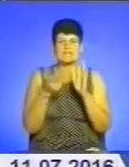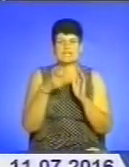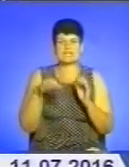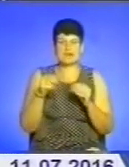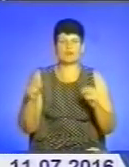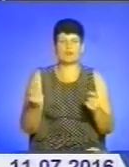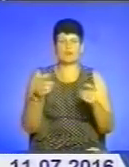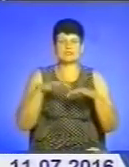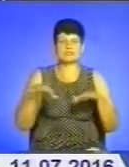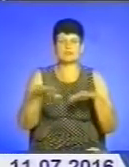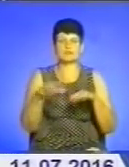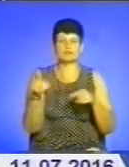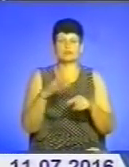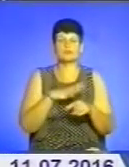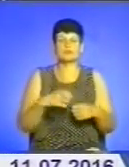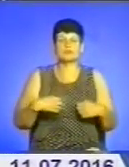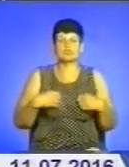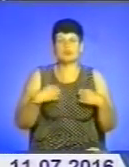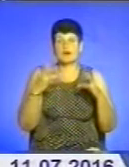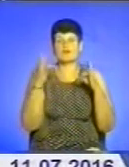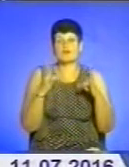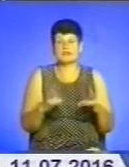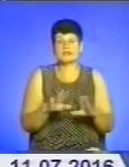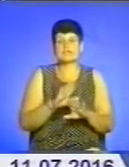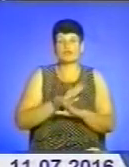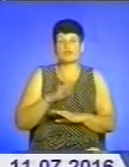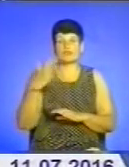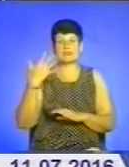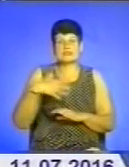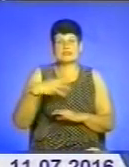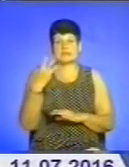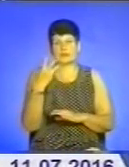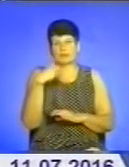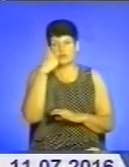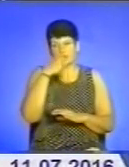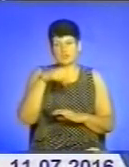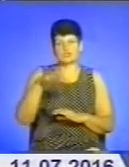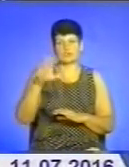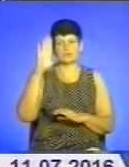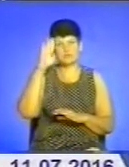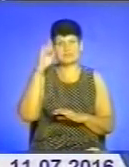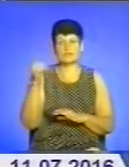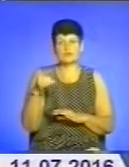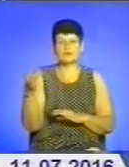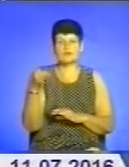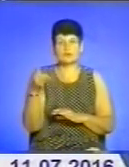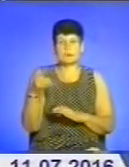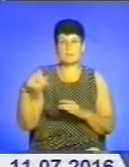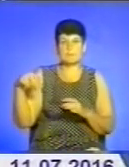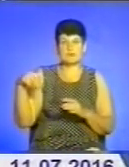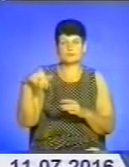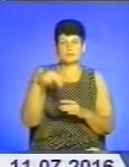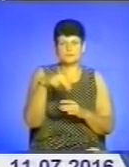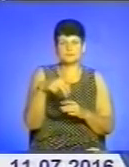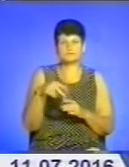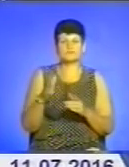Тернополі сталася жахлива аварія, під час якої загинув 53-річний житель Тернопільського району. Чоловік перетнув подвійну суцільну смугу